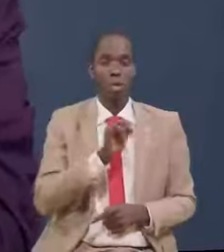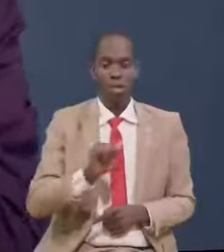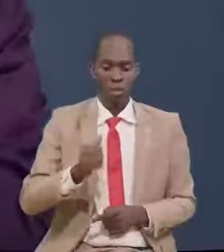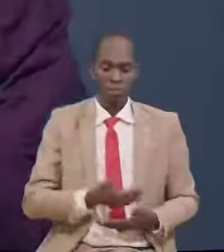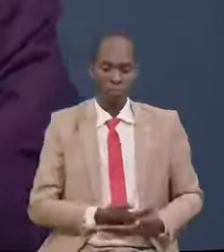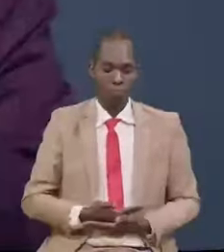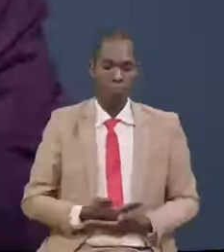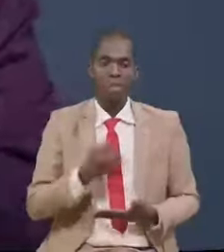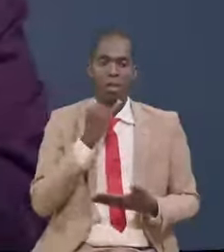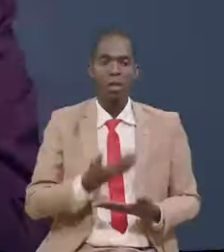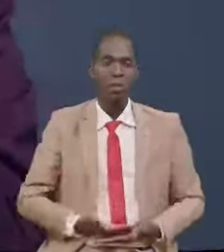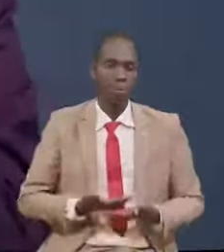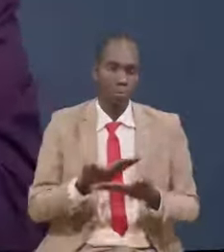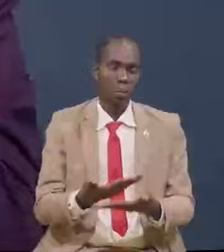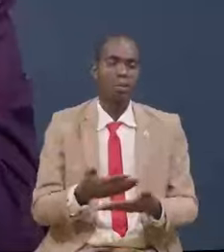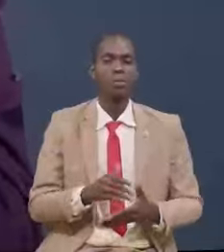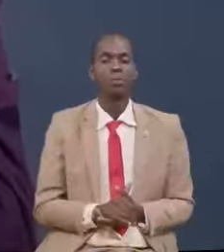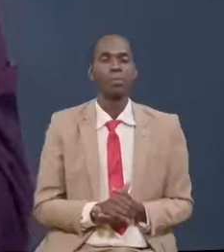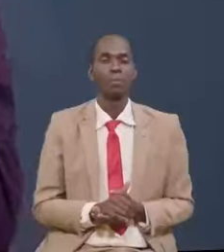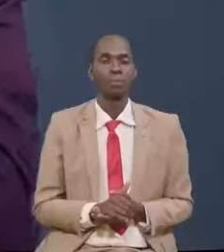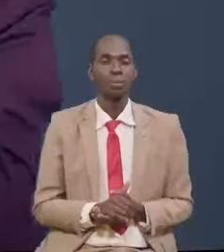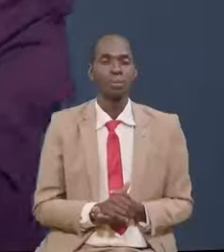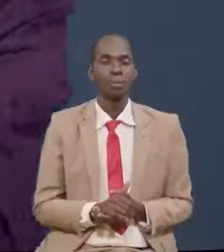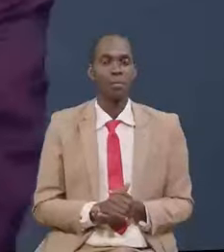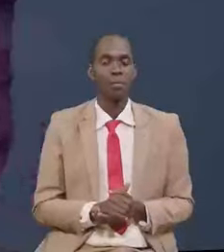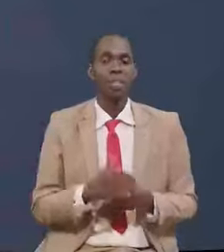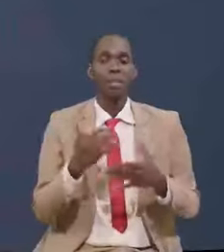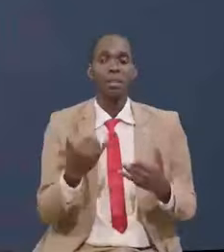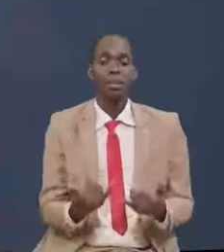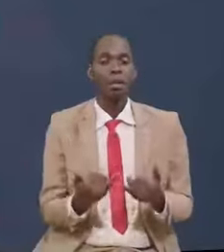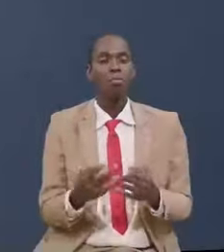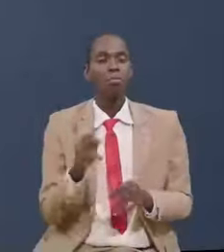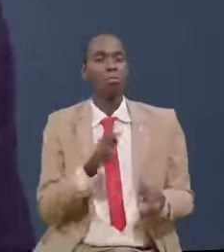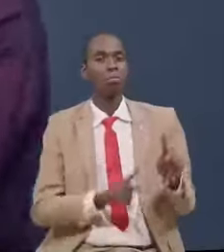Ésaïe 9, verset 5. Quand un enfant nous est né.